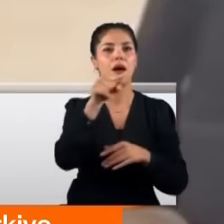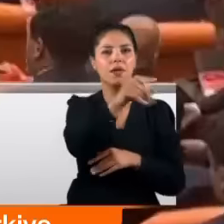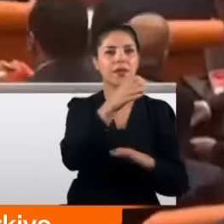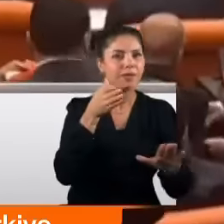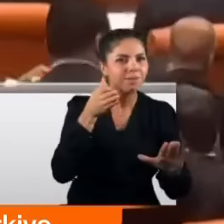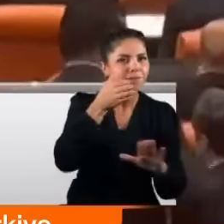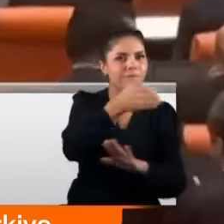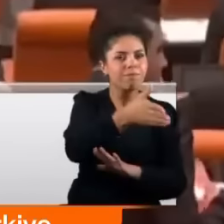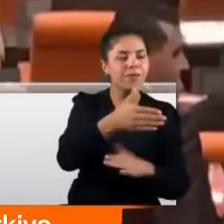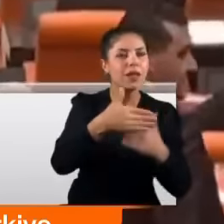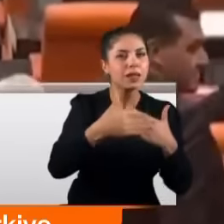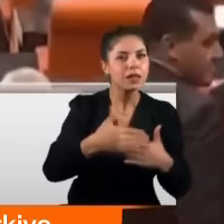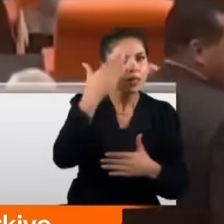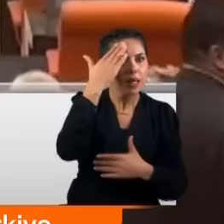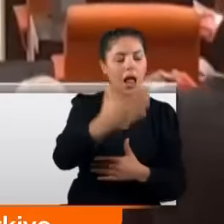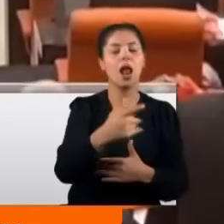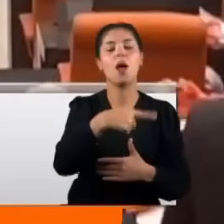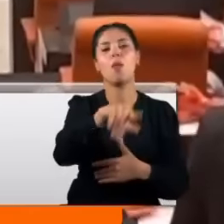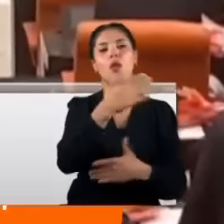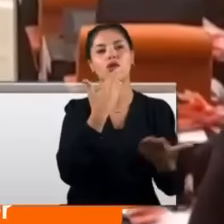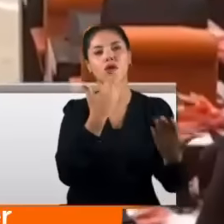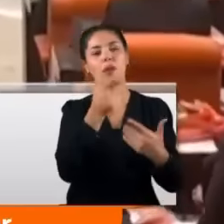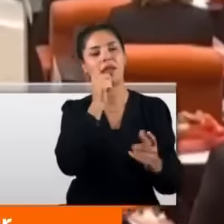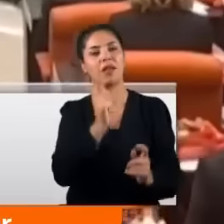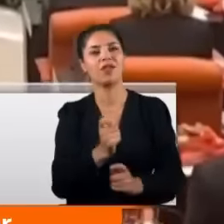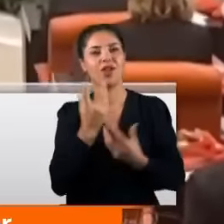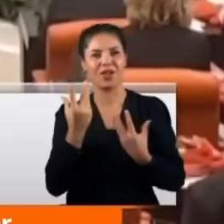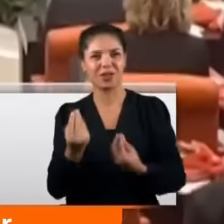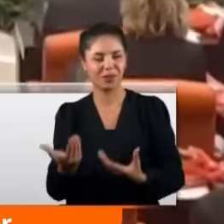süre sohbet etmesi dikkat çekmişti.